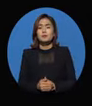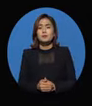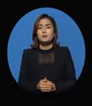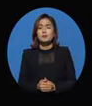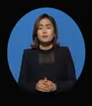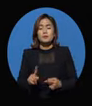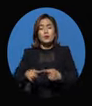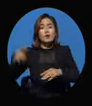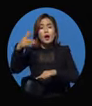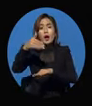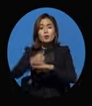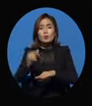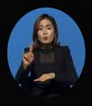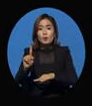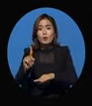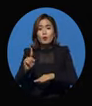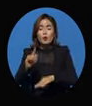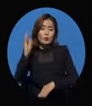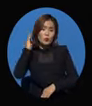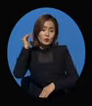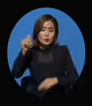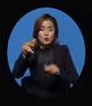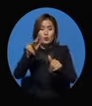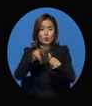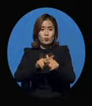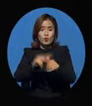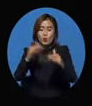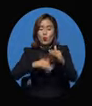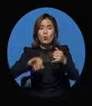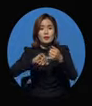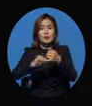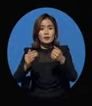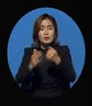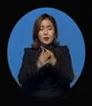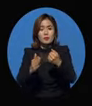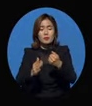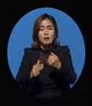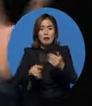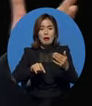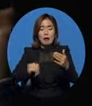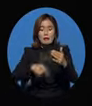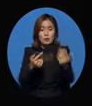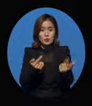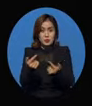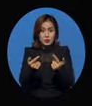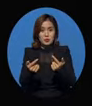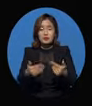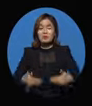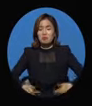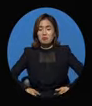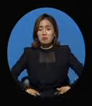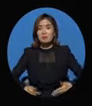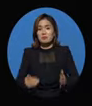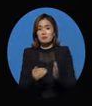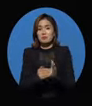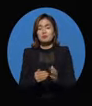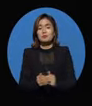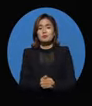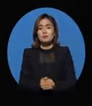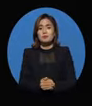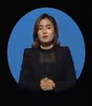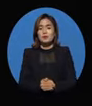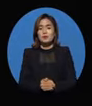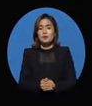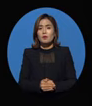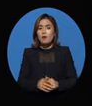그게 나중에 알고 보니까 문제 게 뭐예요 공약 이어서 제가 너 입에서 조장을 했습니다 배 홍역 요원도 55 해서 그 80